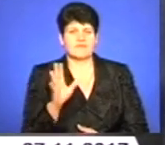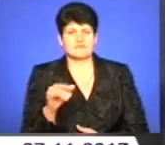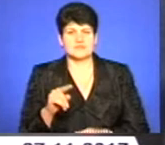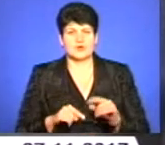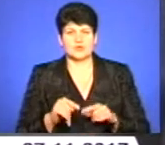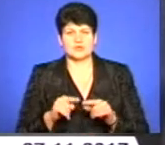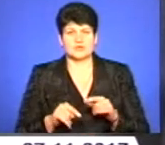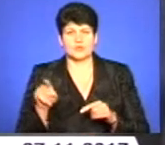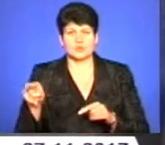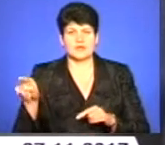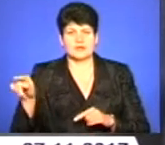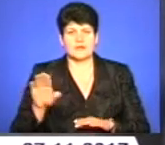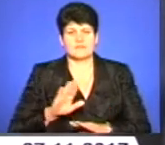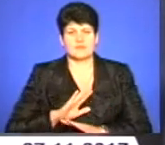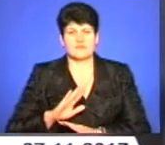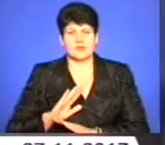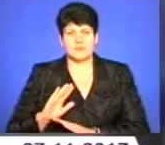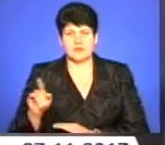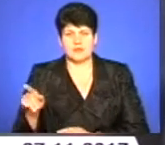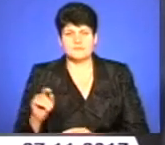неї там вимерла, і